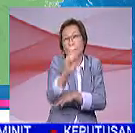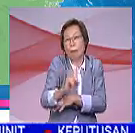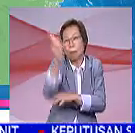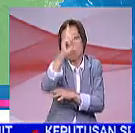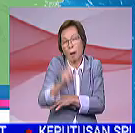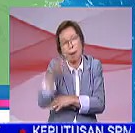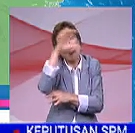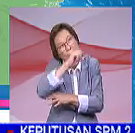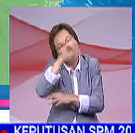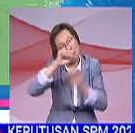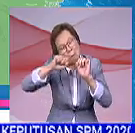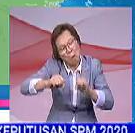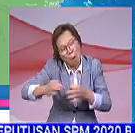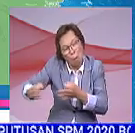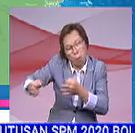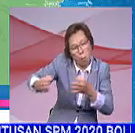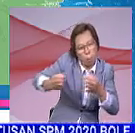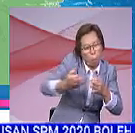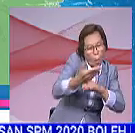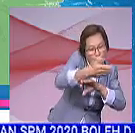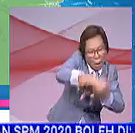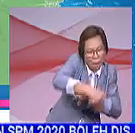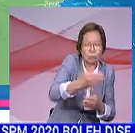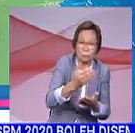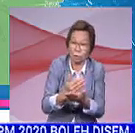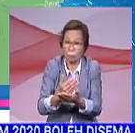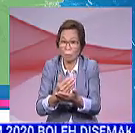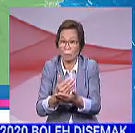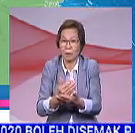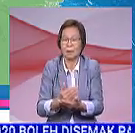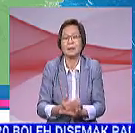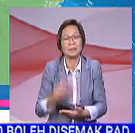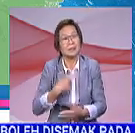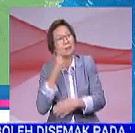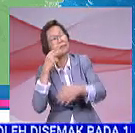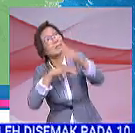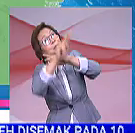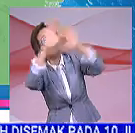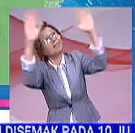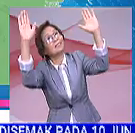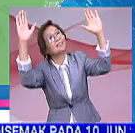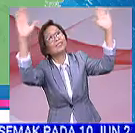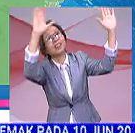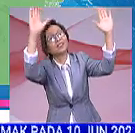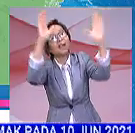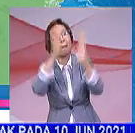kita jangkakan ianya boleh berlanjutan sehingga ke malam nanti. Baiklah, sebelum pisah, kita lihat ramalan cuaca bagi